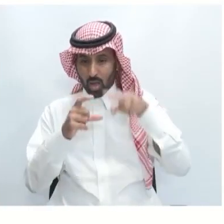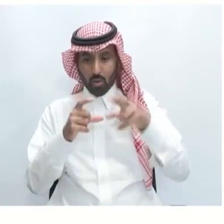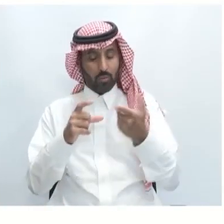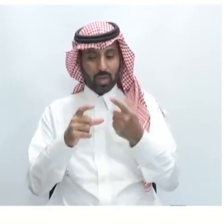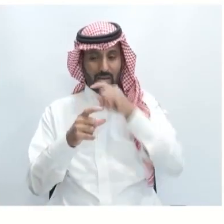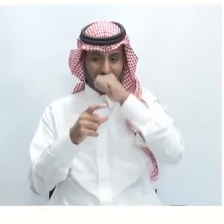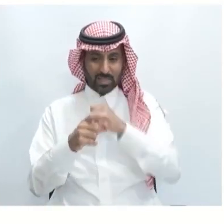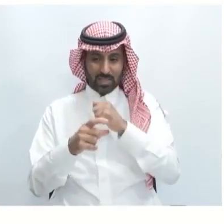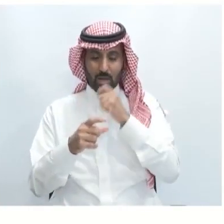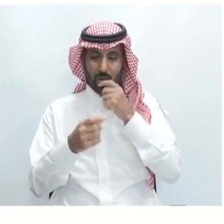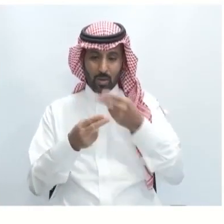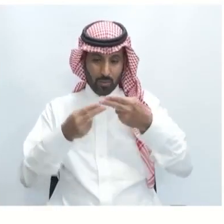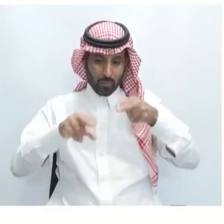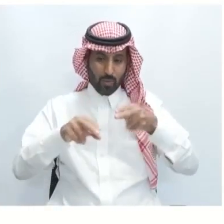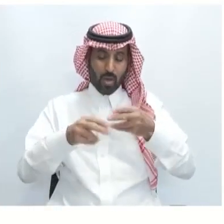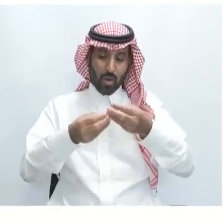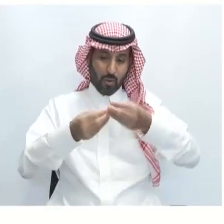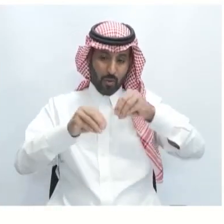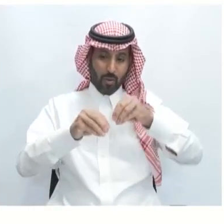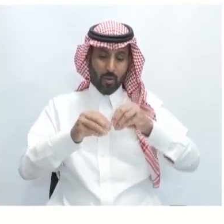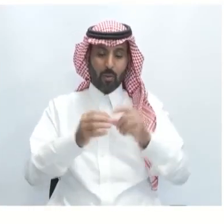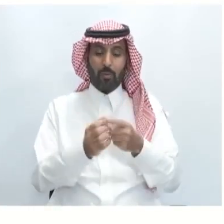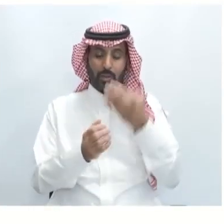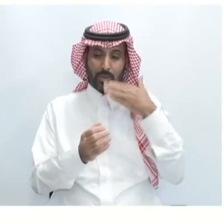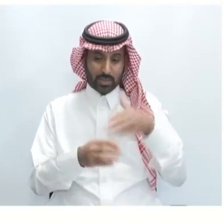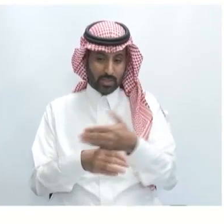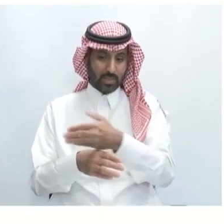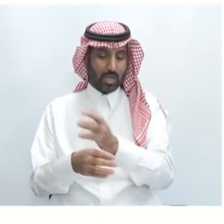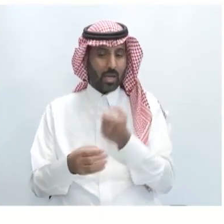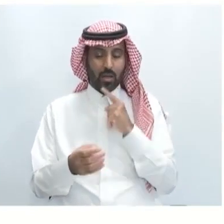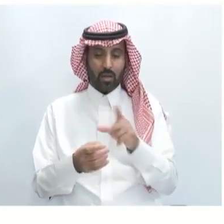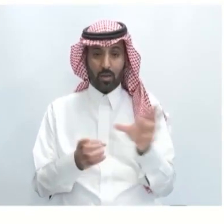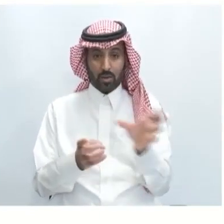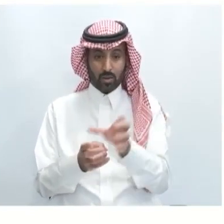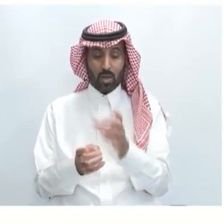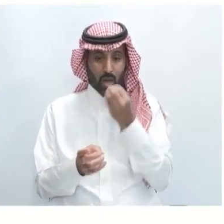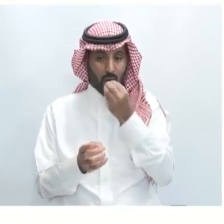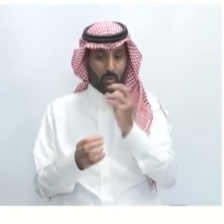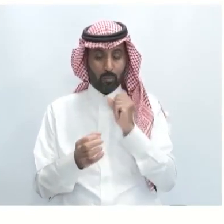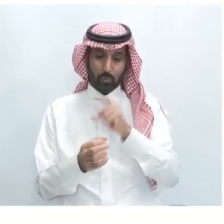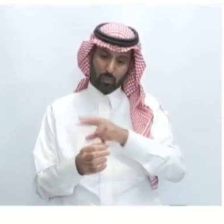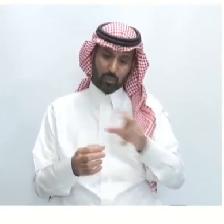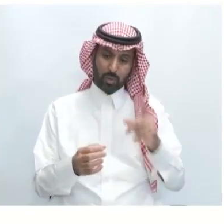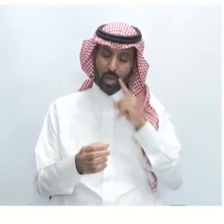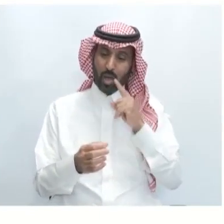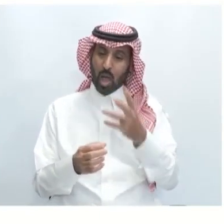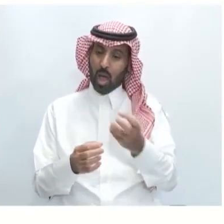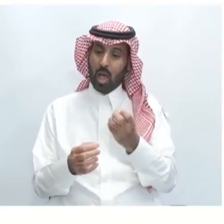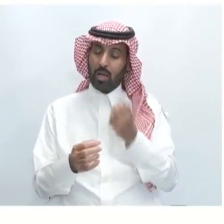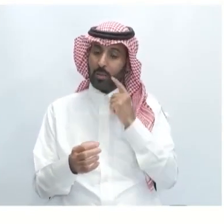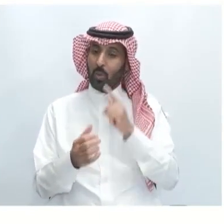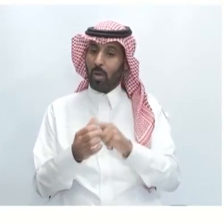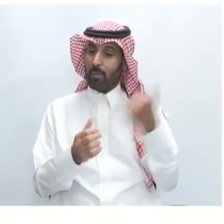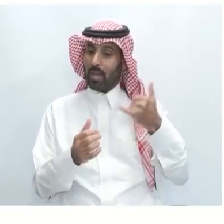احسنتم بيض احسنتم اذا الان من الانواع او من انواع الاغذيه التي تعد مصدرا للبروتينات